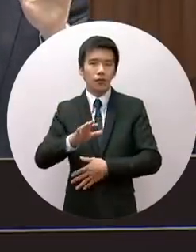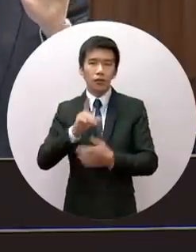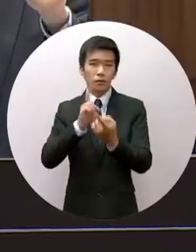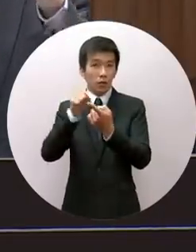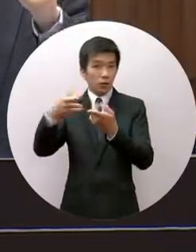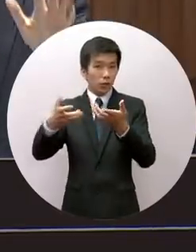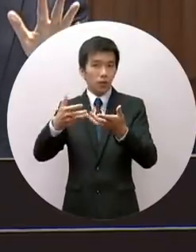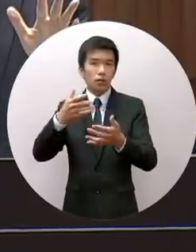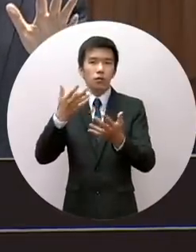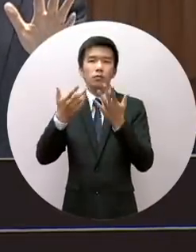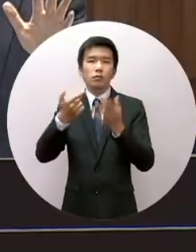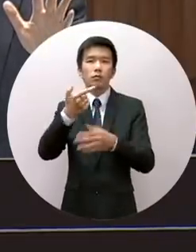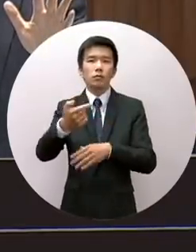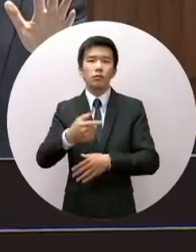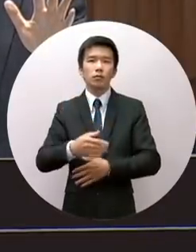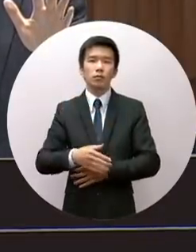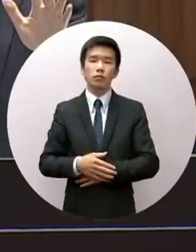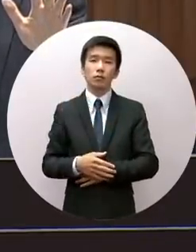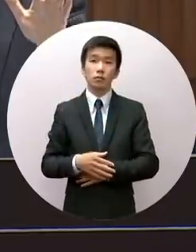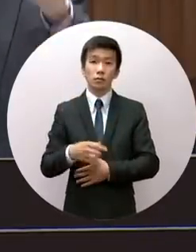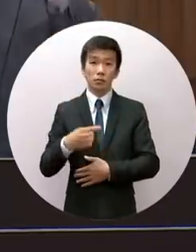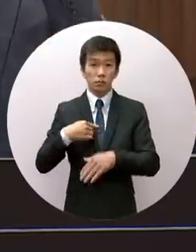楚。我只是说，